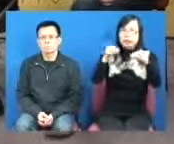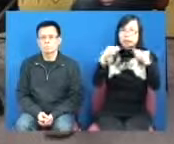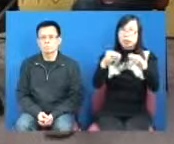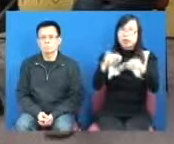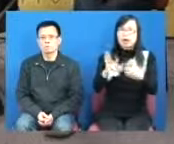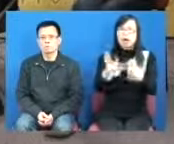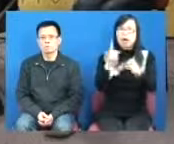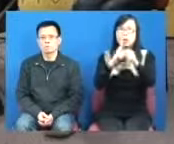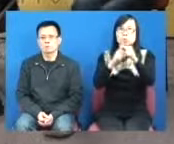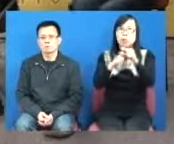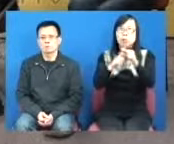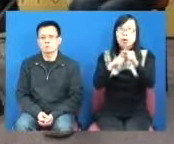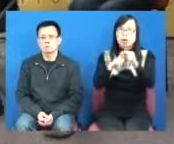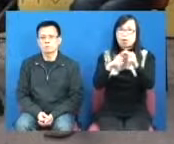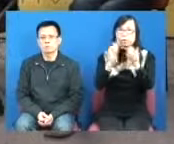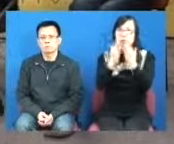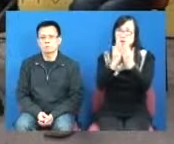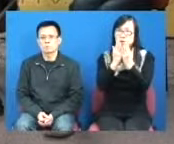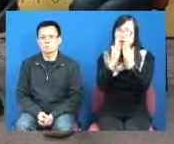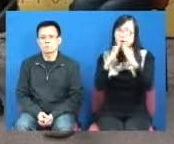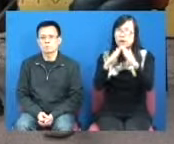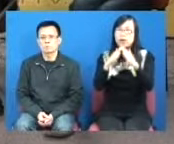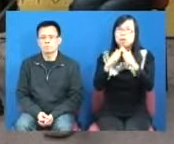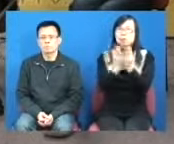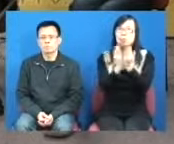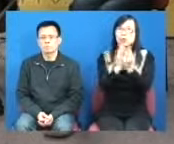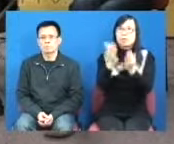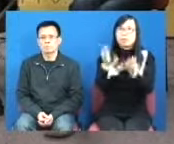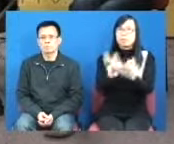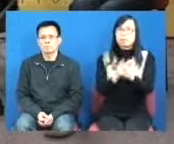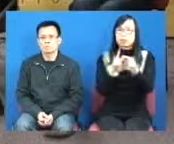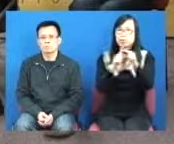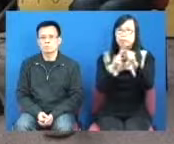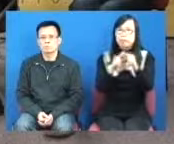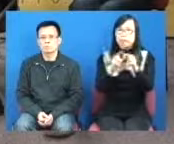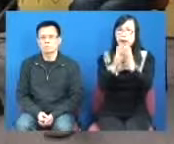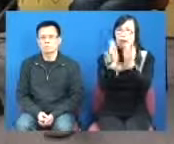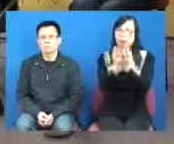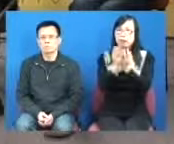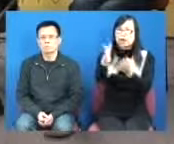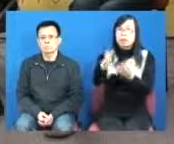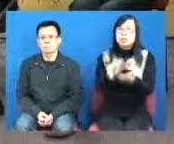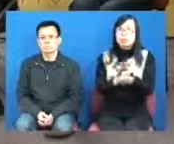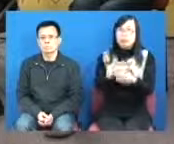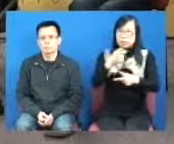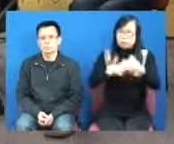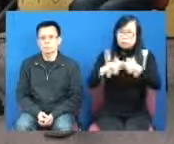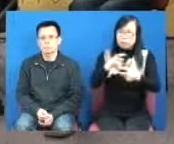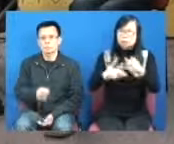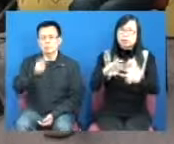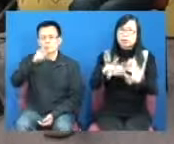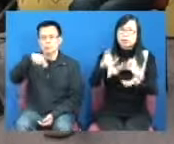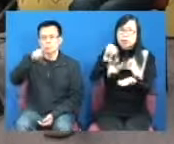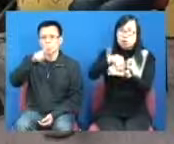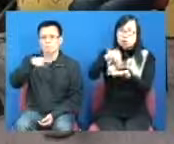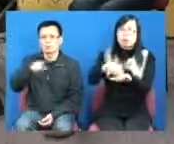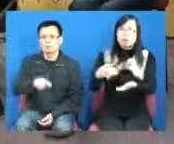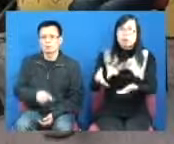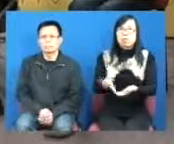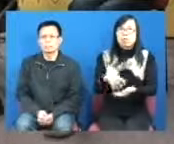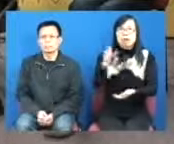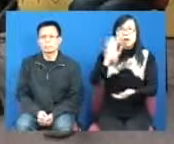中學的中班你沒事的你到財政預算案的時候你便落實你選舉的時候我承諾